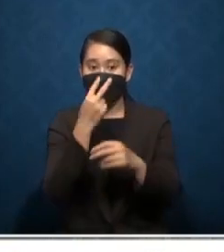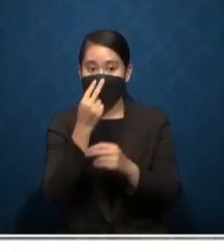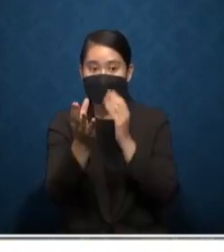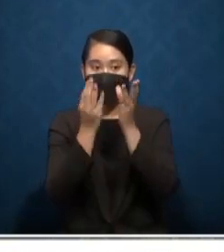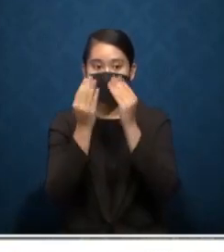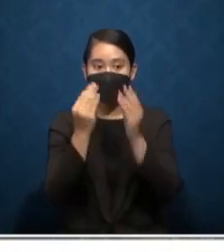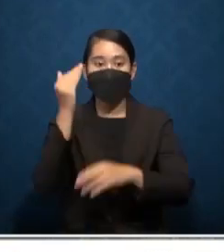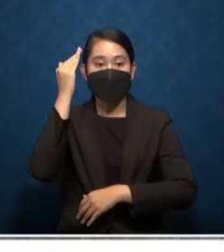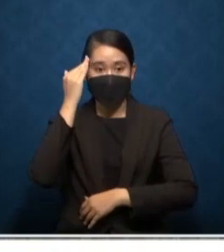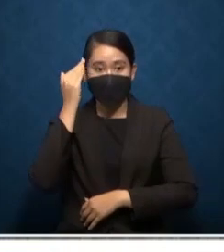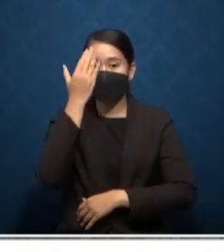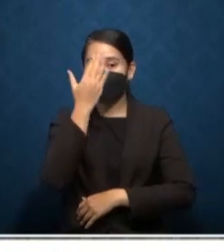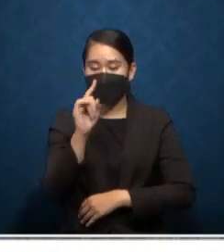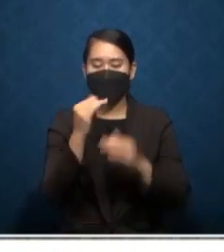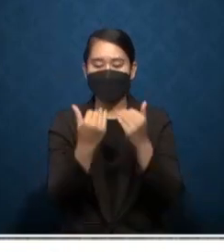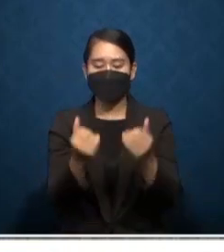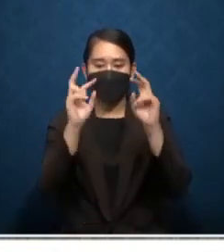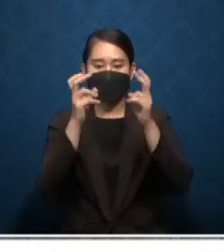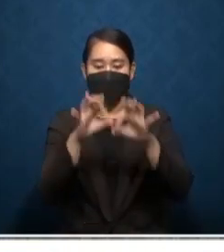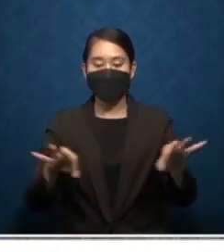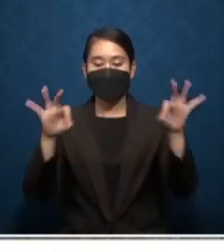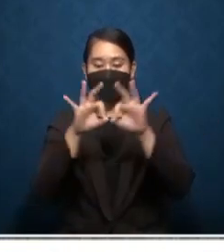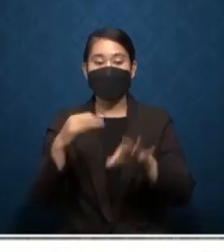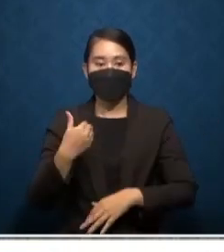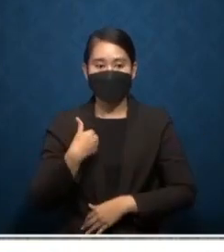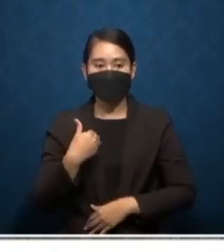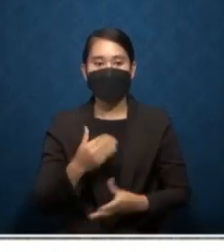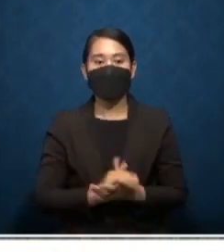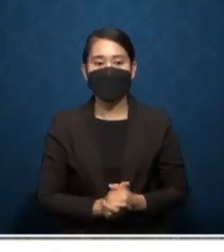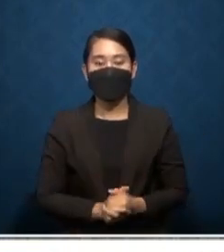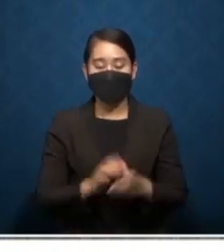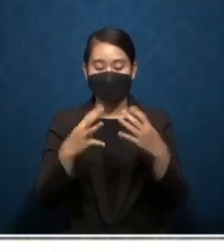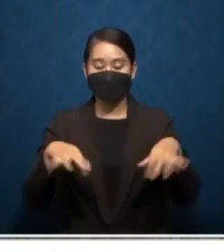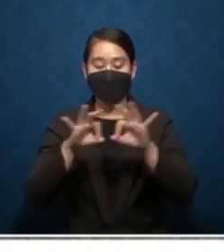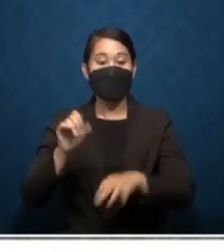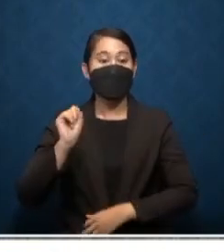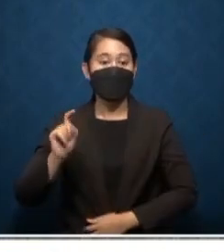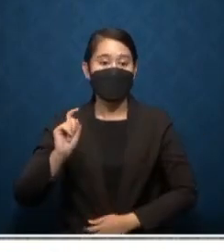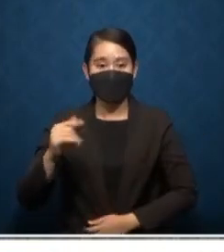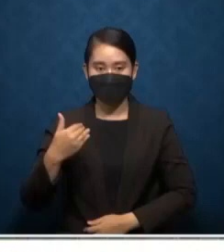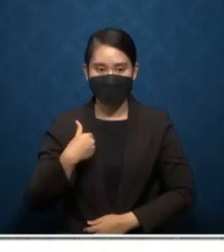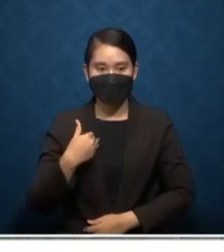ว่าเรื่องนี้เป็นเรื่องสำคัญอย่างหนึ่งและเป็นเรื่องเร่งดัวนครัท่ประทานคร